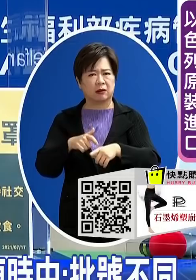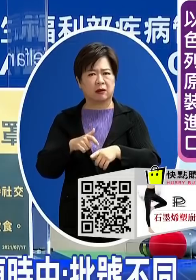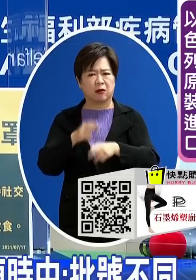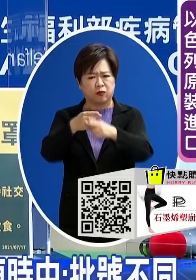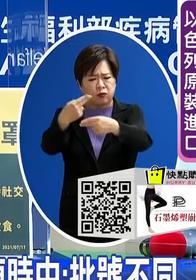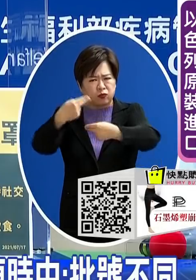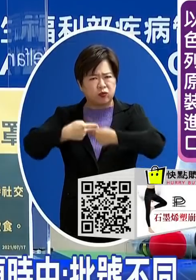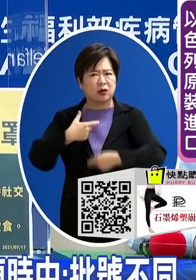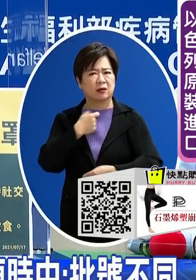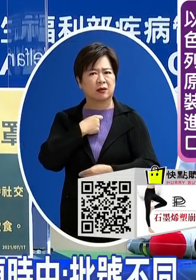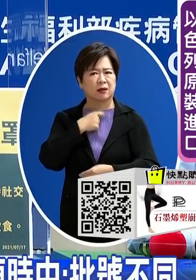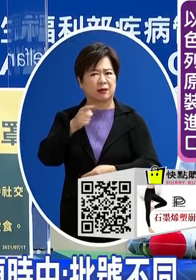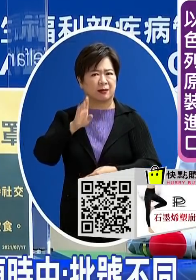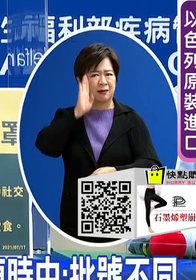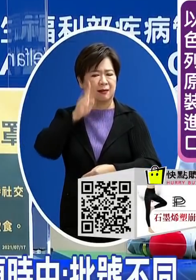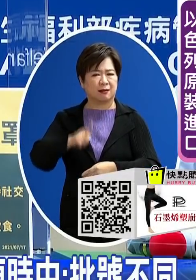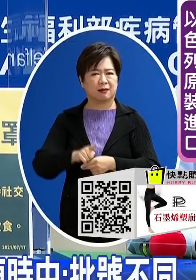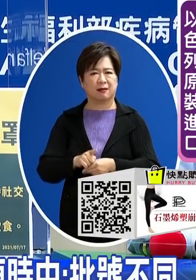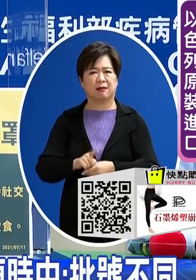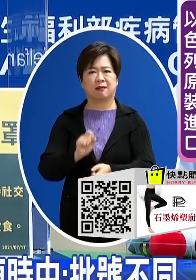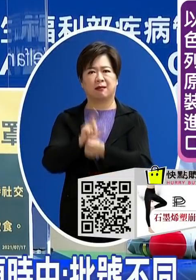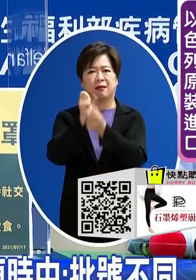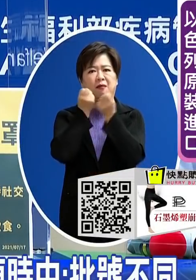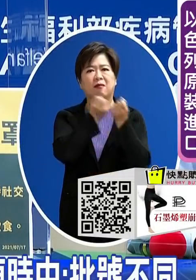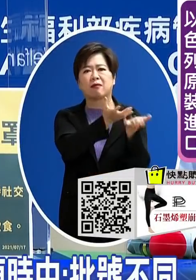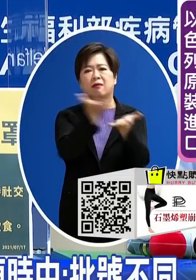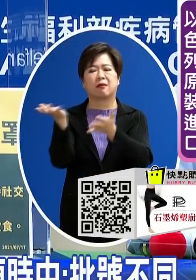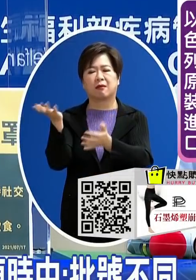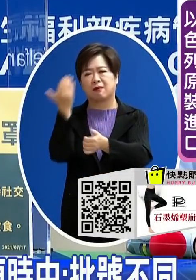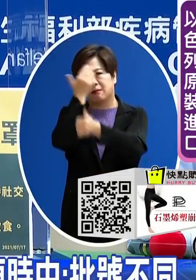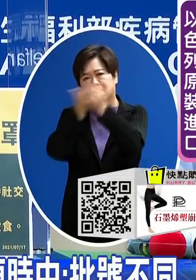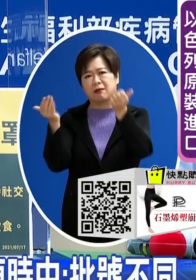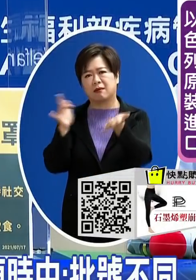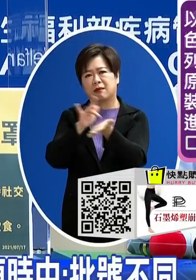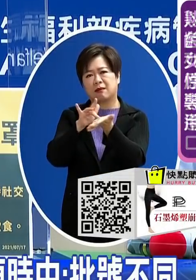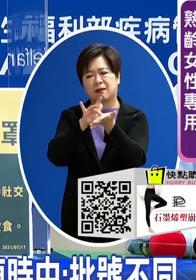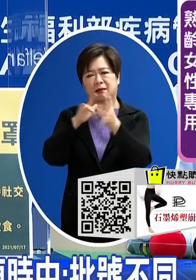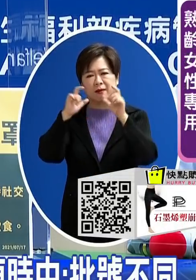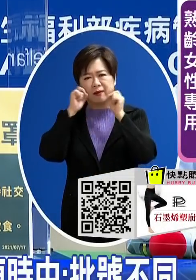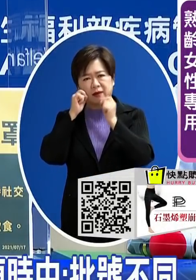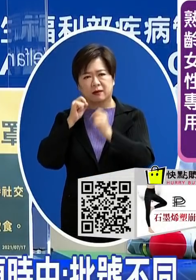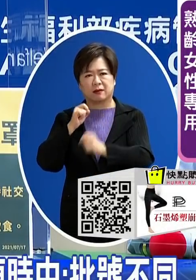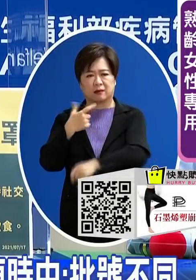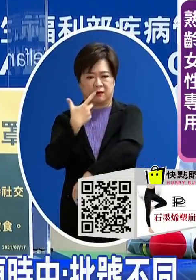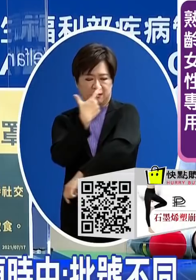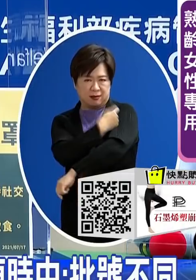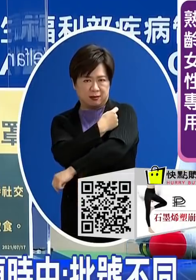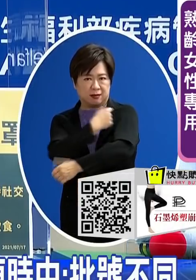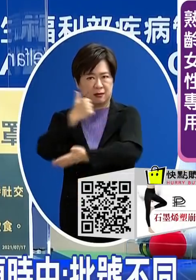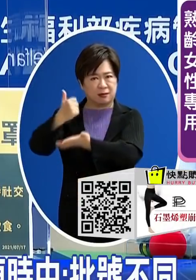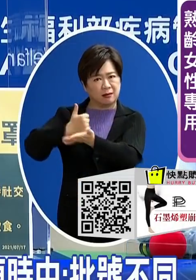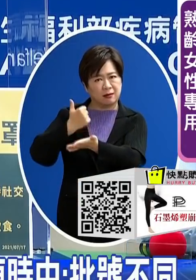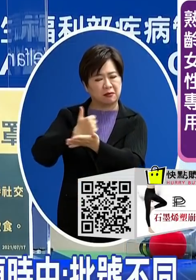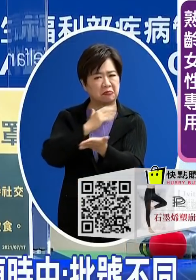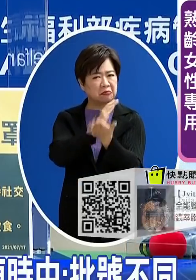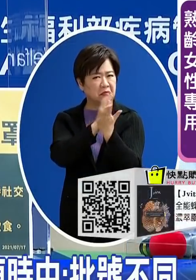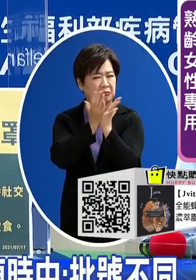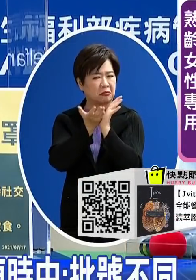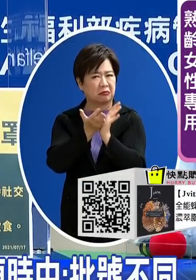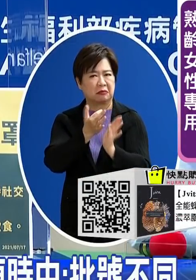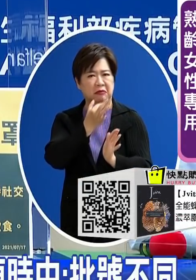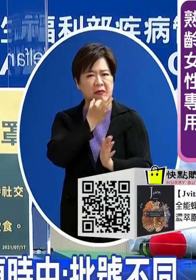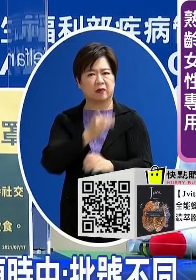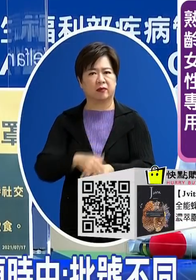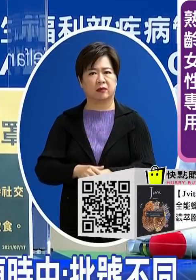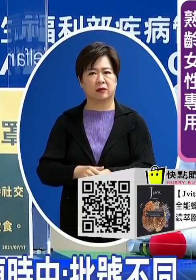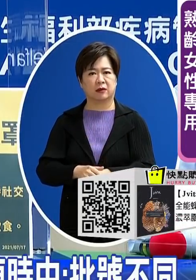产生问题，会妨害我们各种药品跟好疫苗的进口也好，或者相关的使用也好，好都没有办法建立在